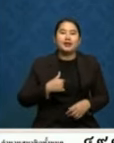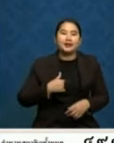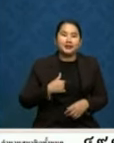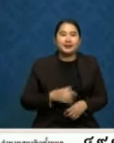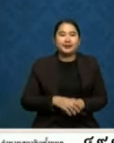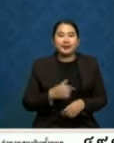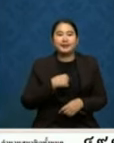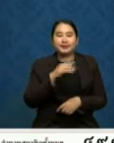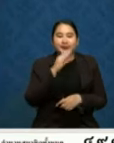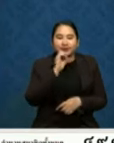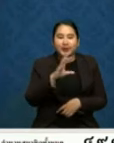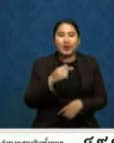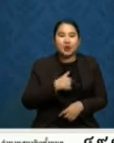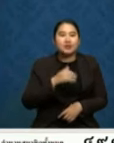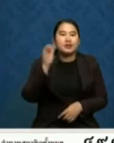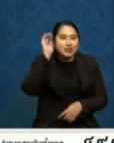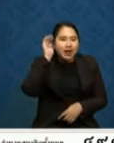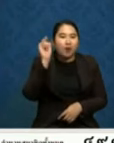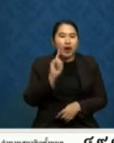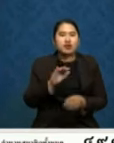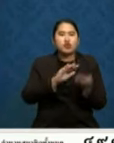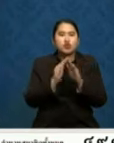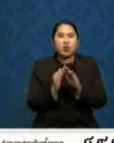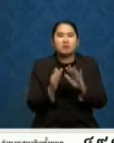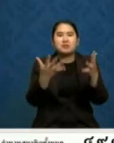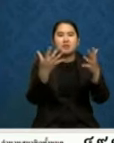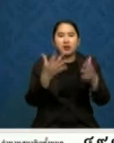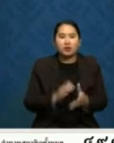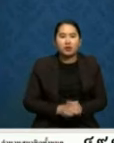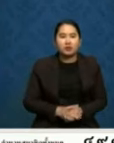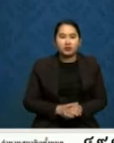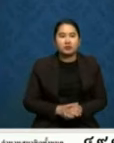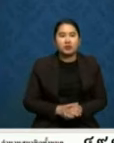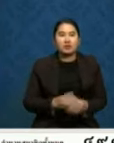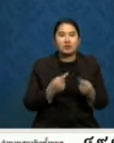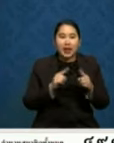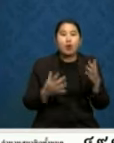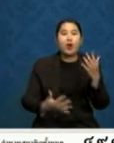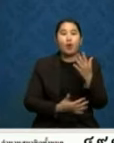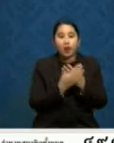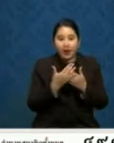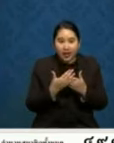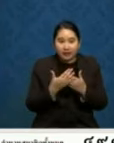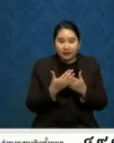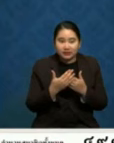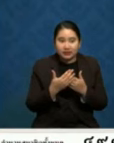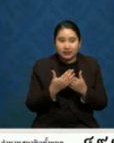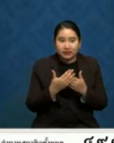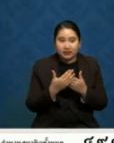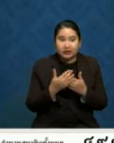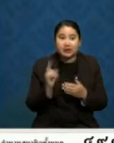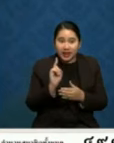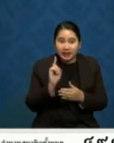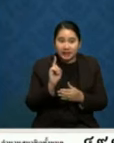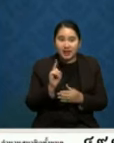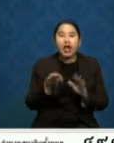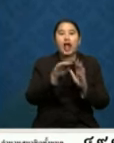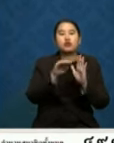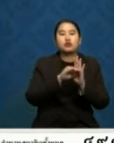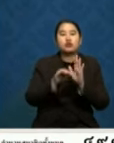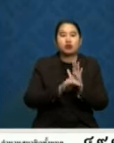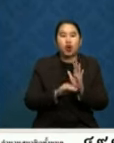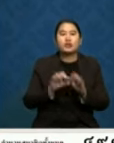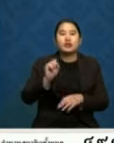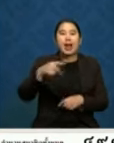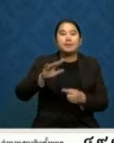ามเนี่ยผมเรียนงี้ผมเชื่อมั่นว่าไม่มีการยุบหรอกครับนะครับแต่มีโอกาสและมีเวทีที่พวกเราจะใช้ขั้นตอนของส